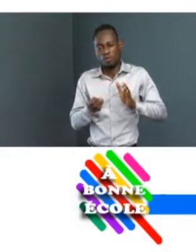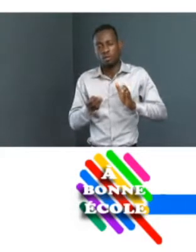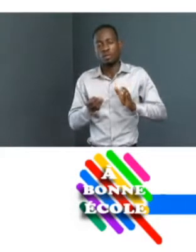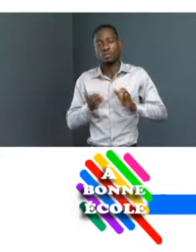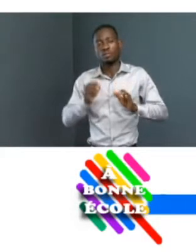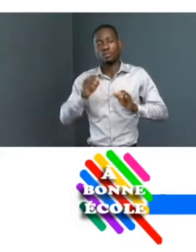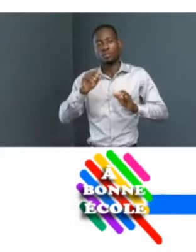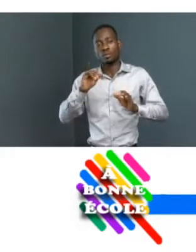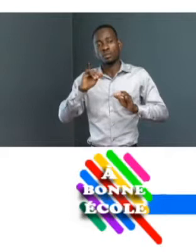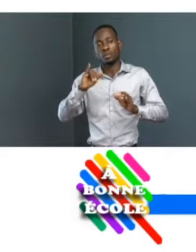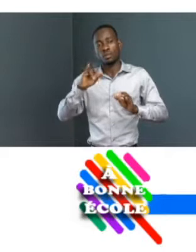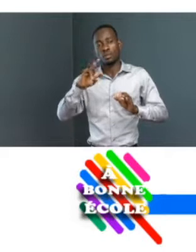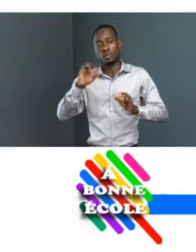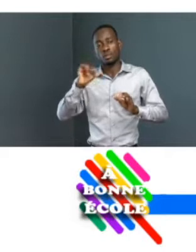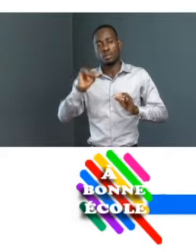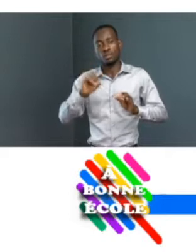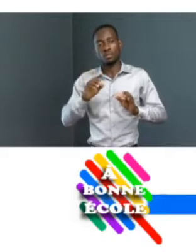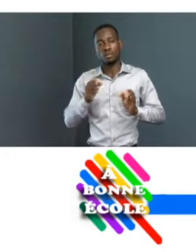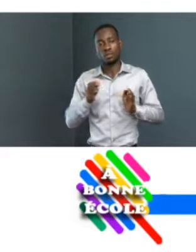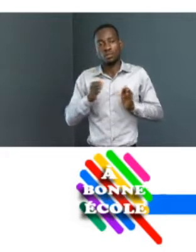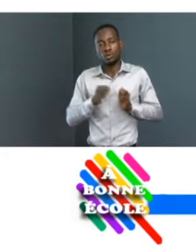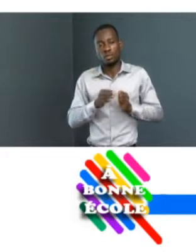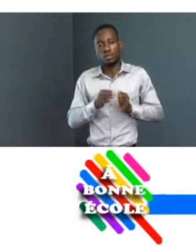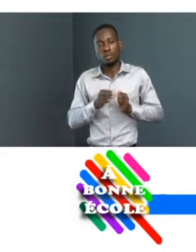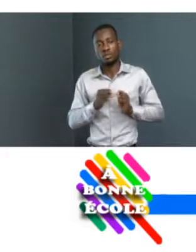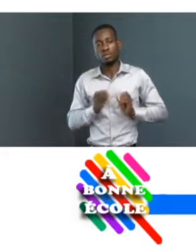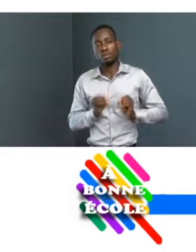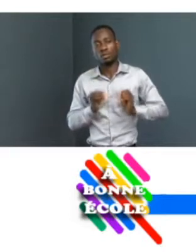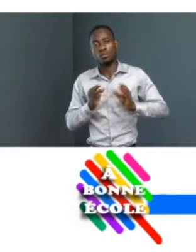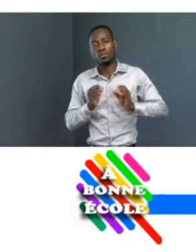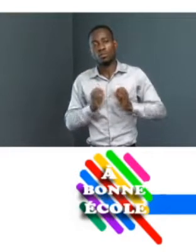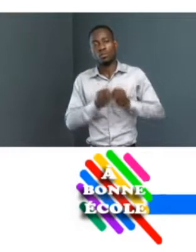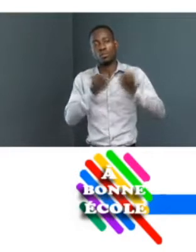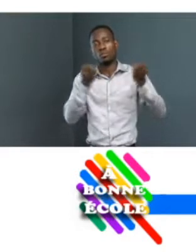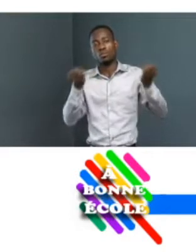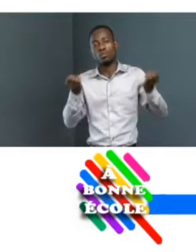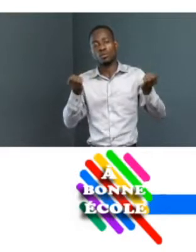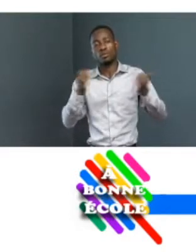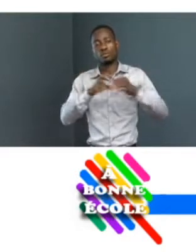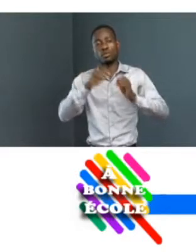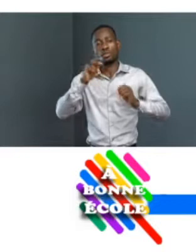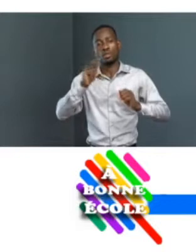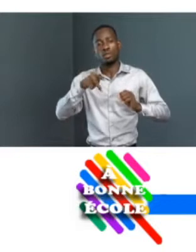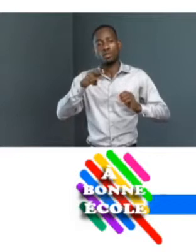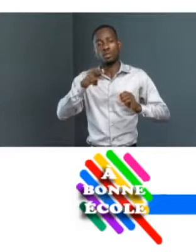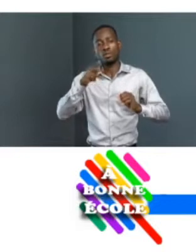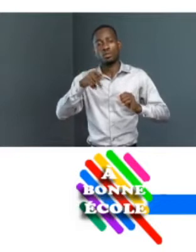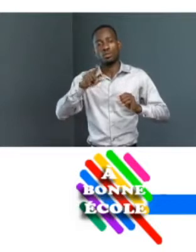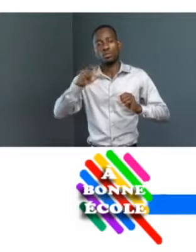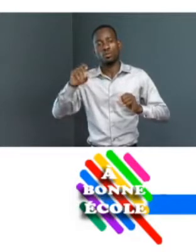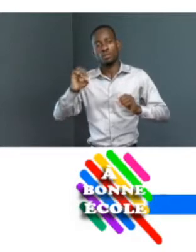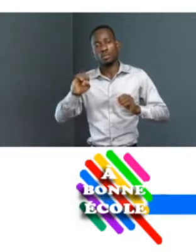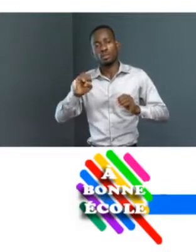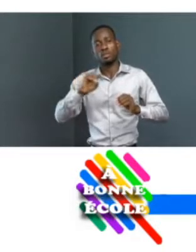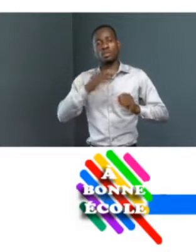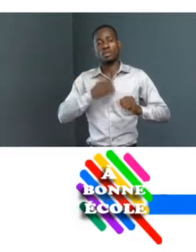l'iris se rétracte et ce qui provoque l'ouverture de la pupille et le diamètre de la